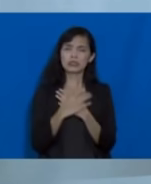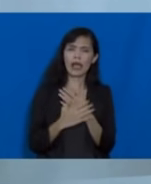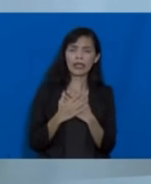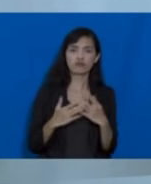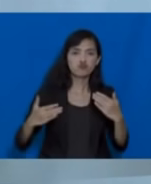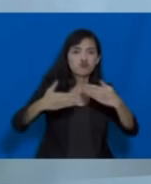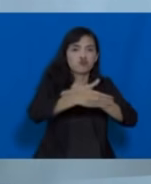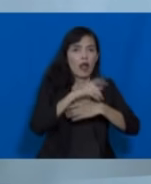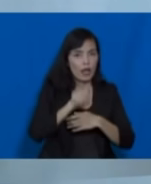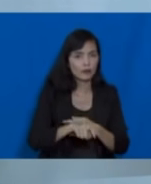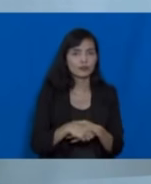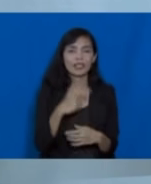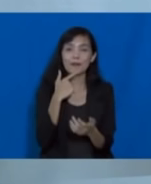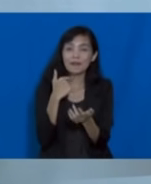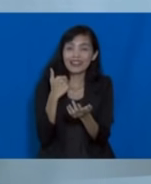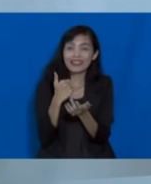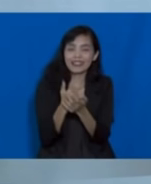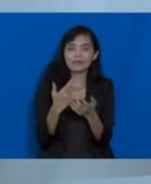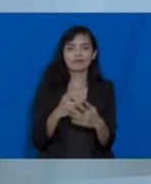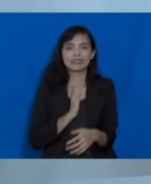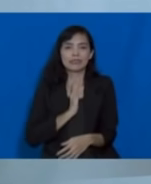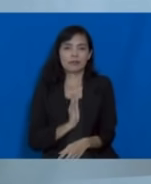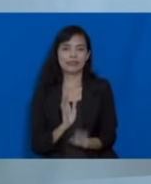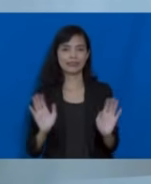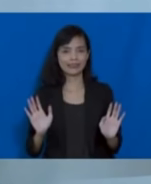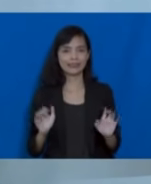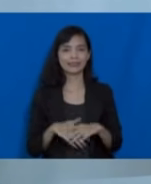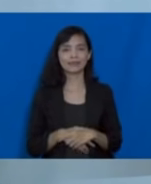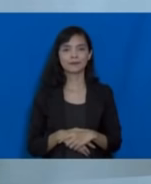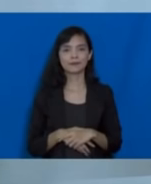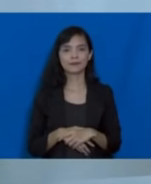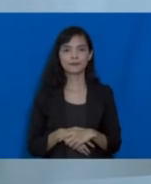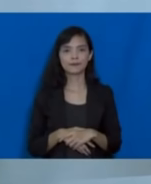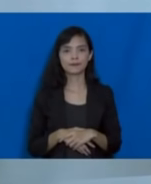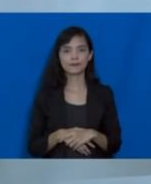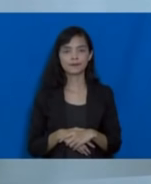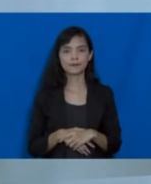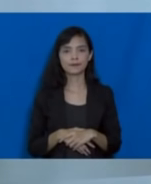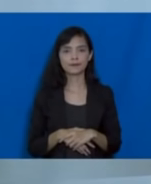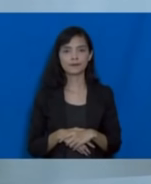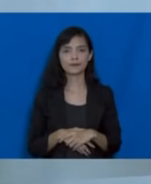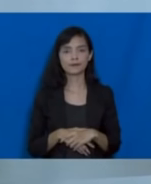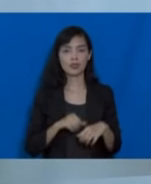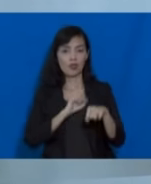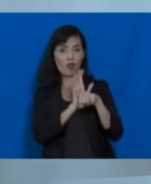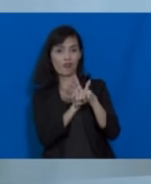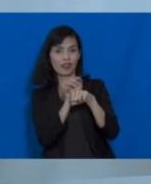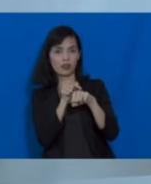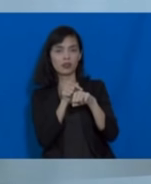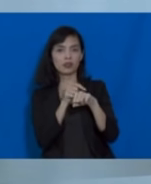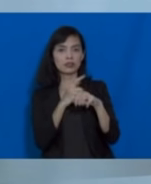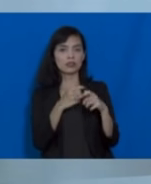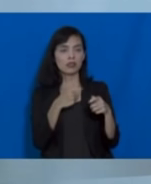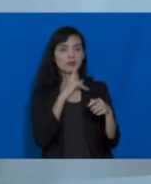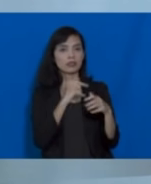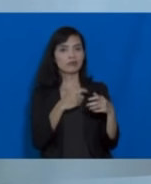karena itu kuncinya adalah disiplin kebersamaan di dalam mengendalikan Penyakit ini adalah